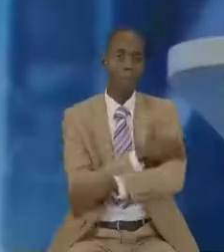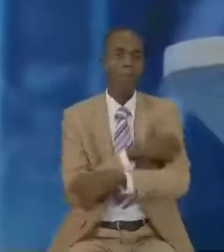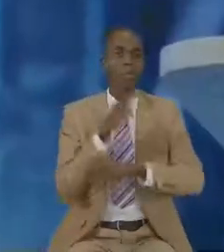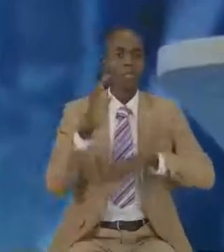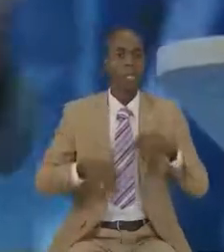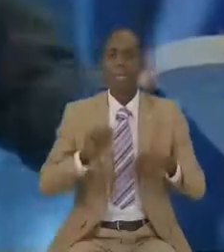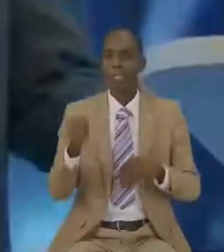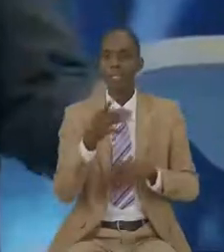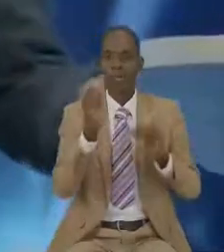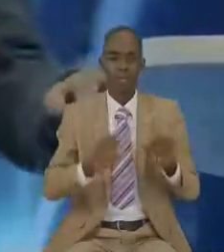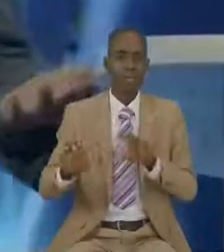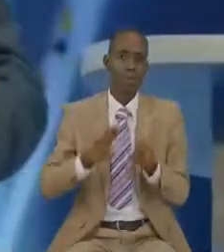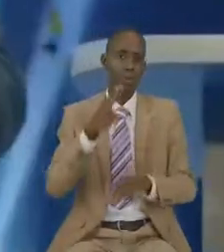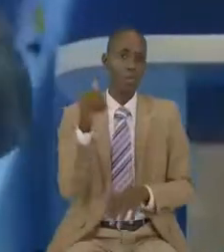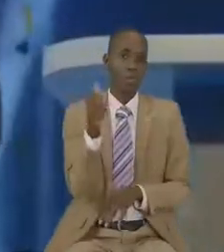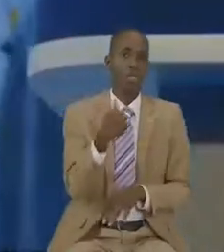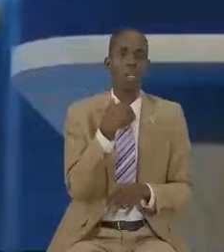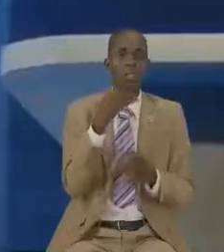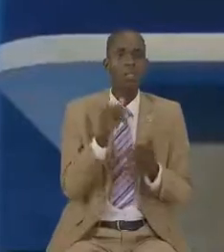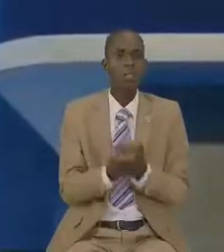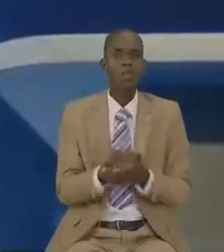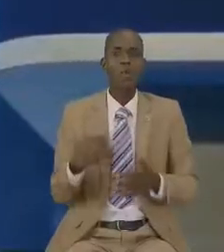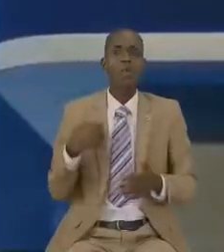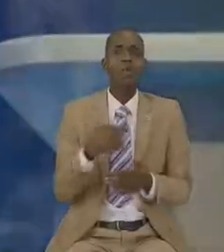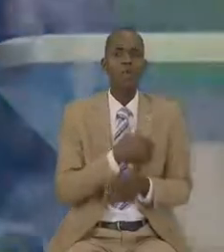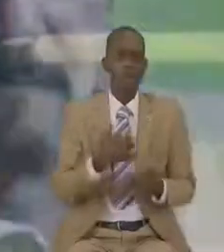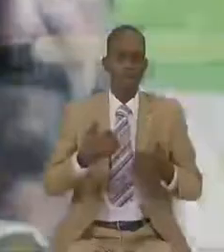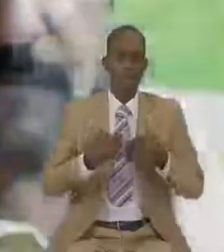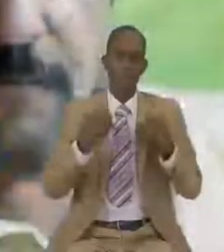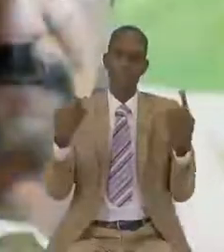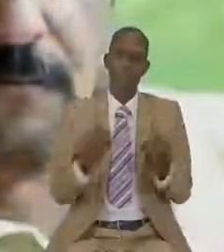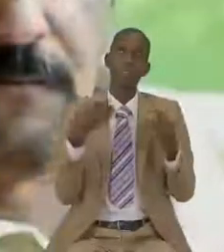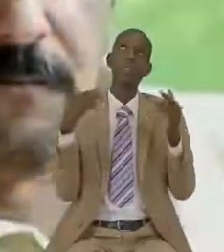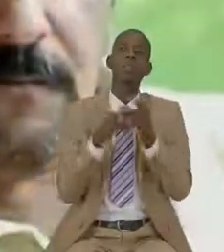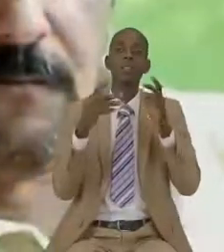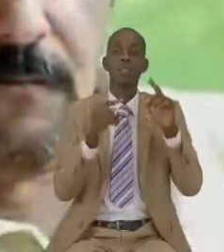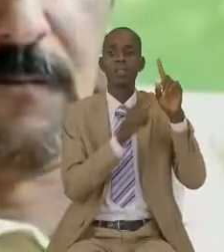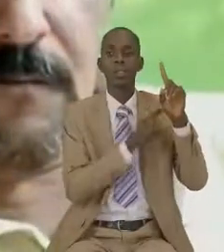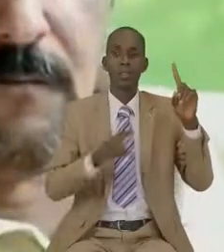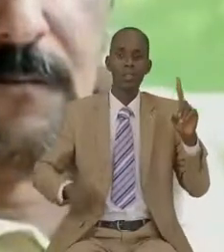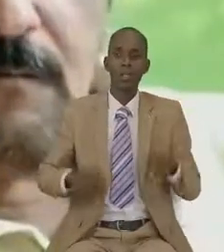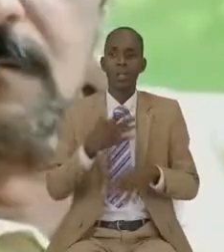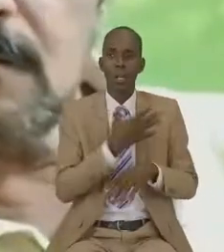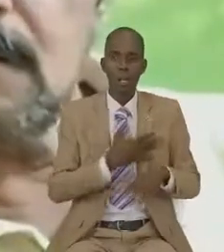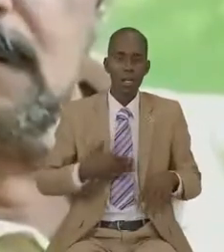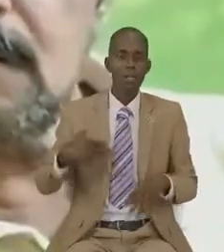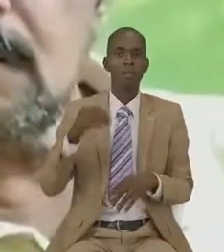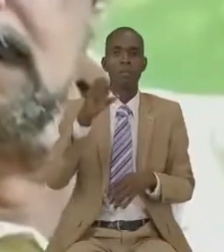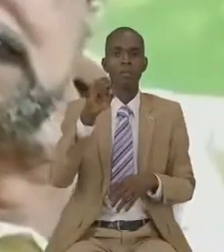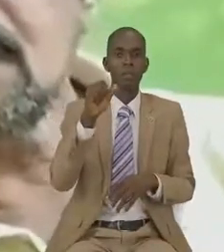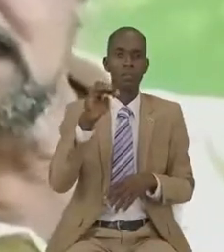toi-même. Et ils ont dit, nous avons péché contre l'Éternel. Samuel jugea les